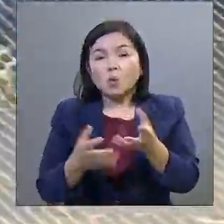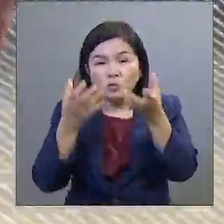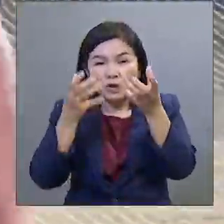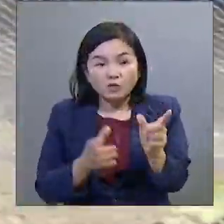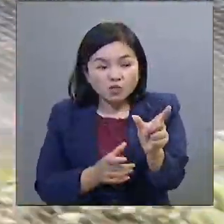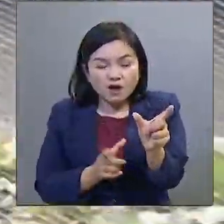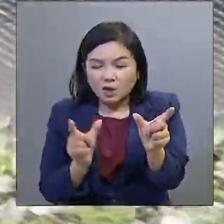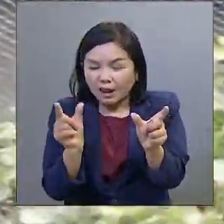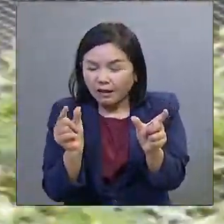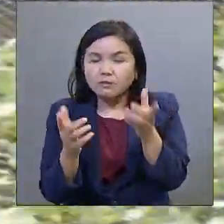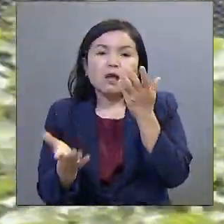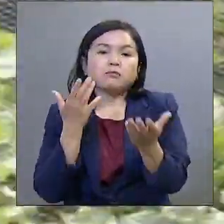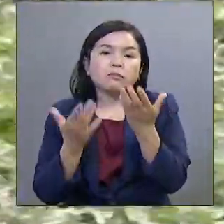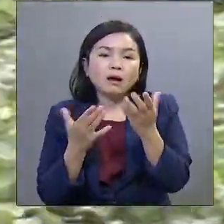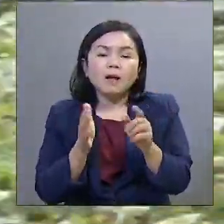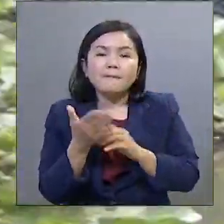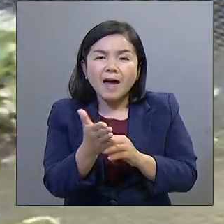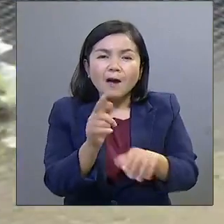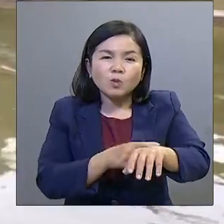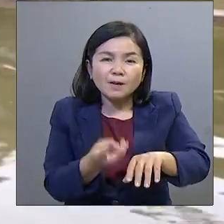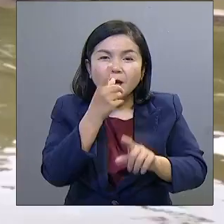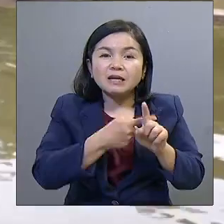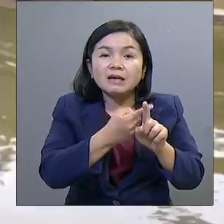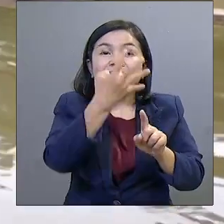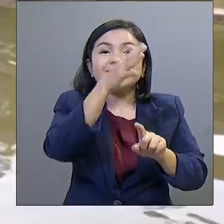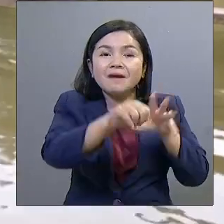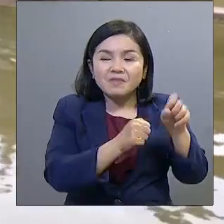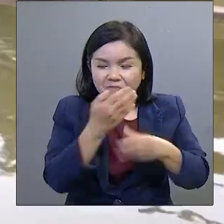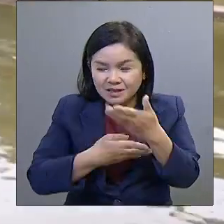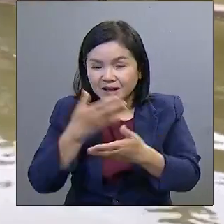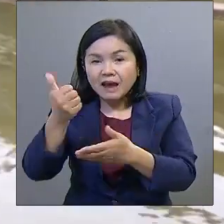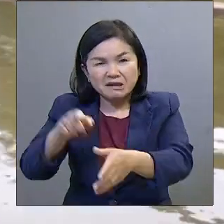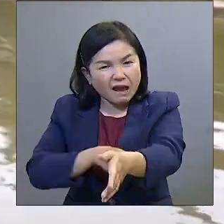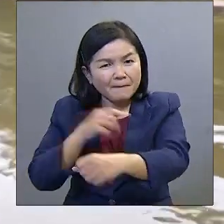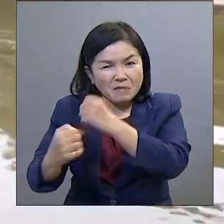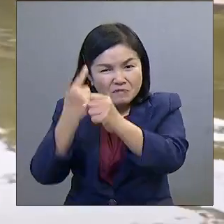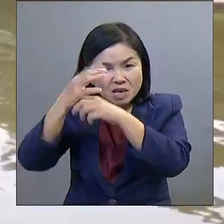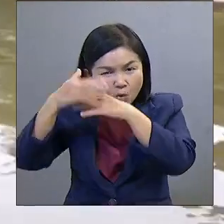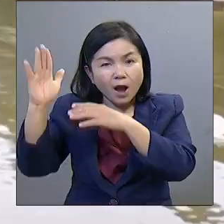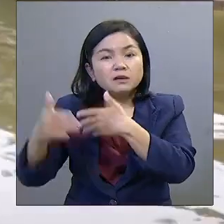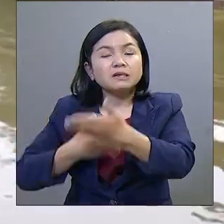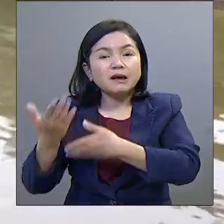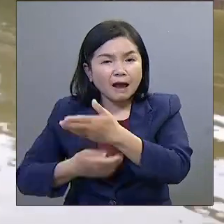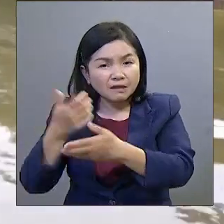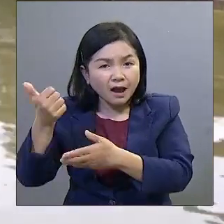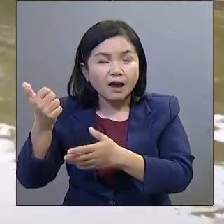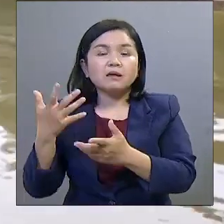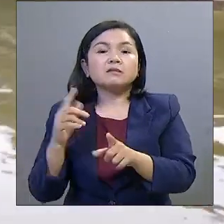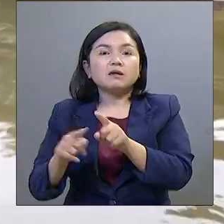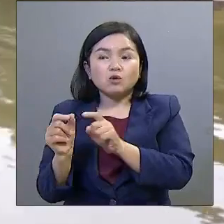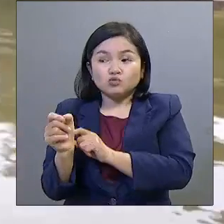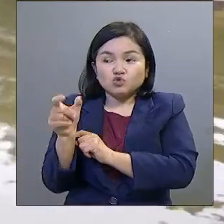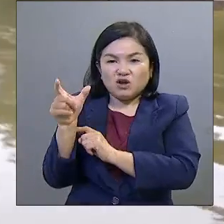กว่าๆแต่ปลาชนิดอื่นเนี่ยใช้เวลาเลี้ยงประมาณ4เดือนก็สามารถจับขายได้แล้วหรือจะเลี้ยงให้ยาวนานกว่านี้ก็ได้จะได้ปลาที่ให